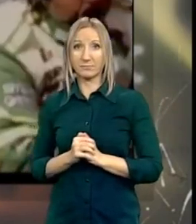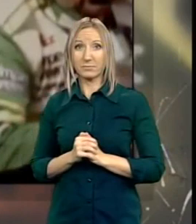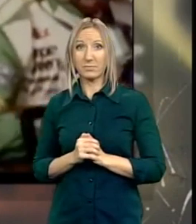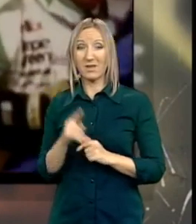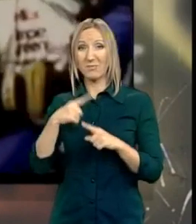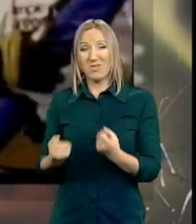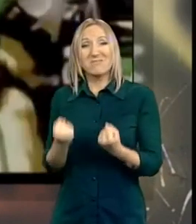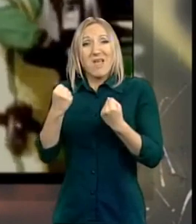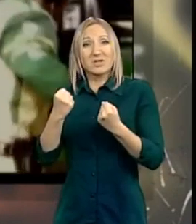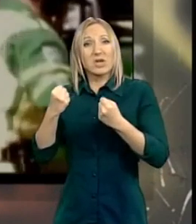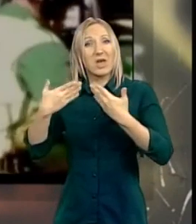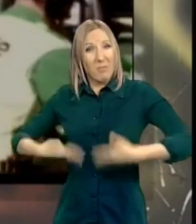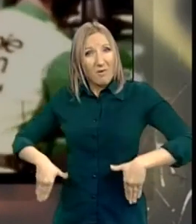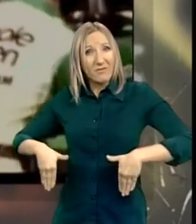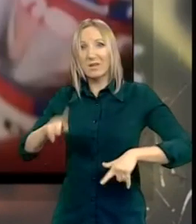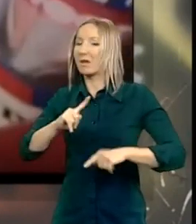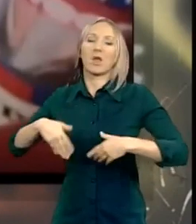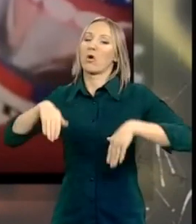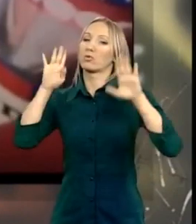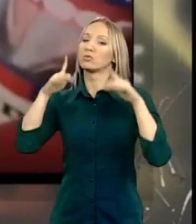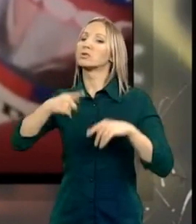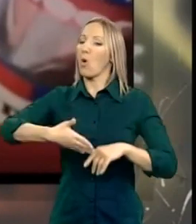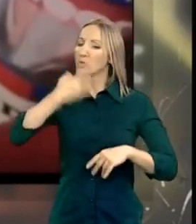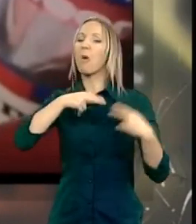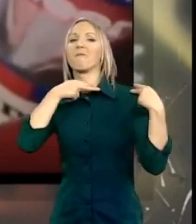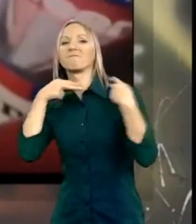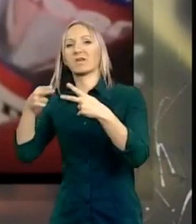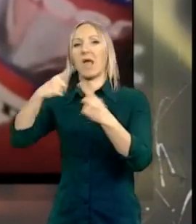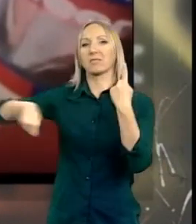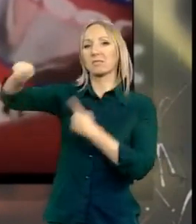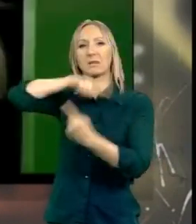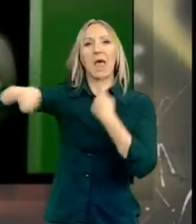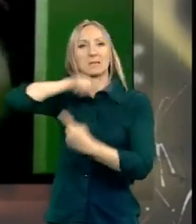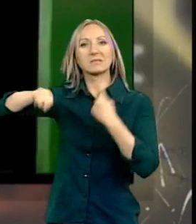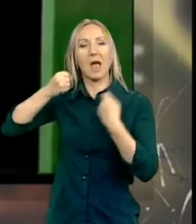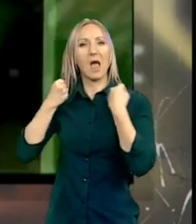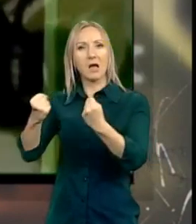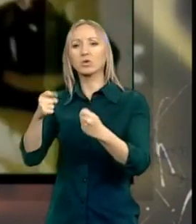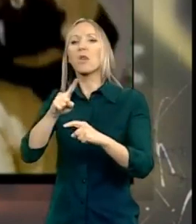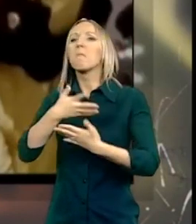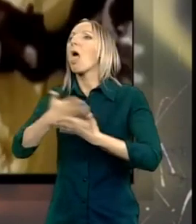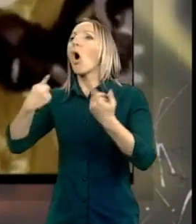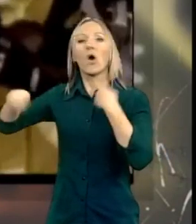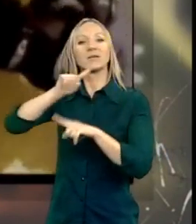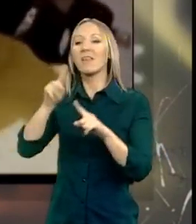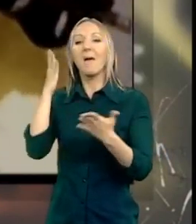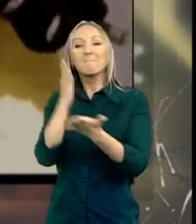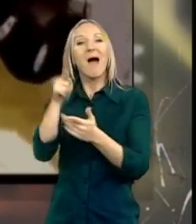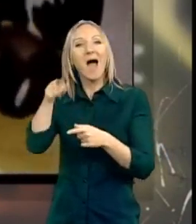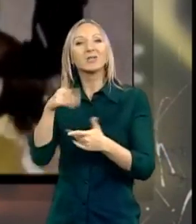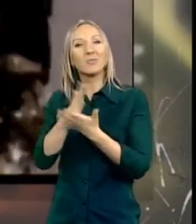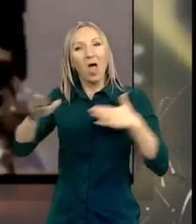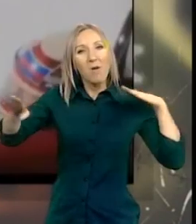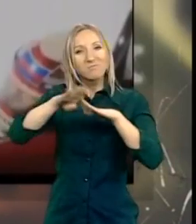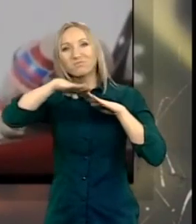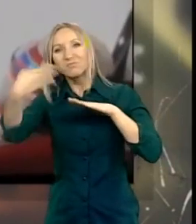teških povreda nije odustao i uspio u svoju namjeru da se vrati na stazu. To nije bila bilo koja staza, već upravo ona na kojoj se dogodio udes u